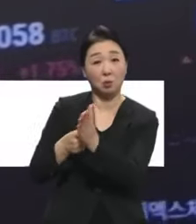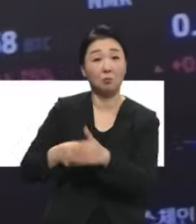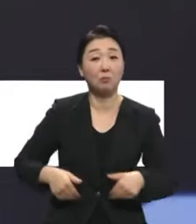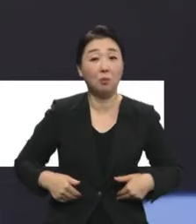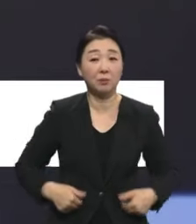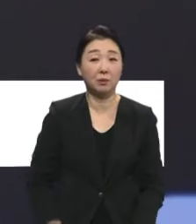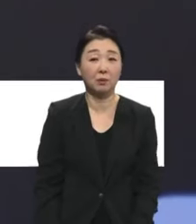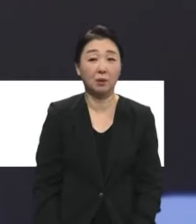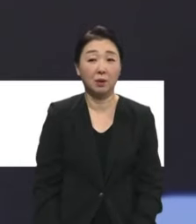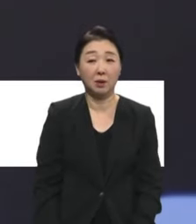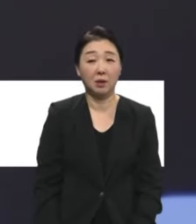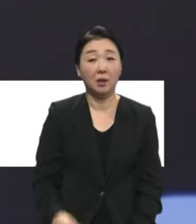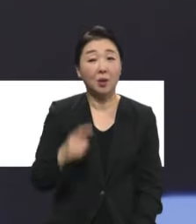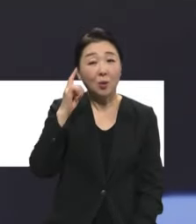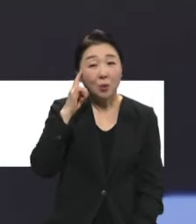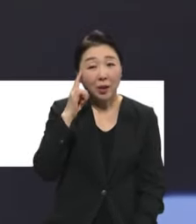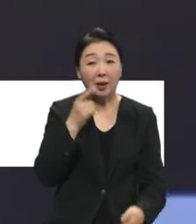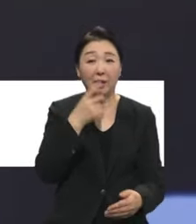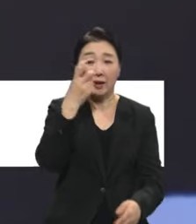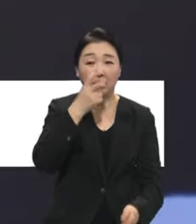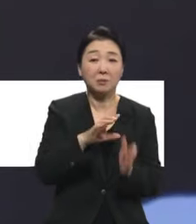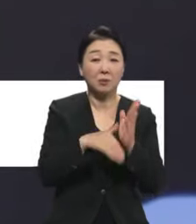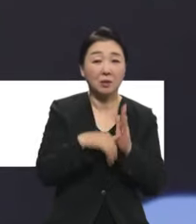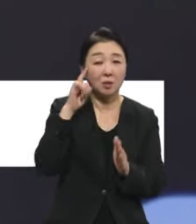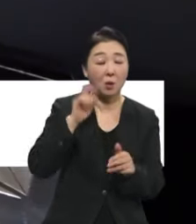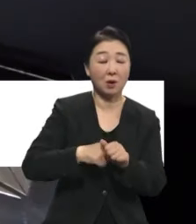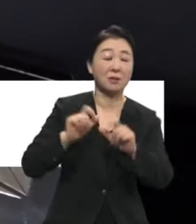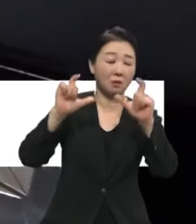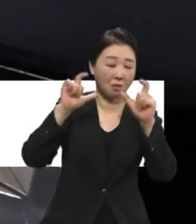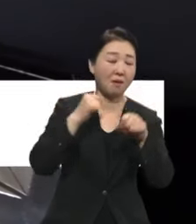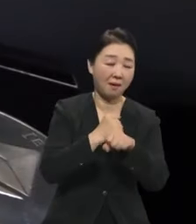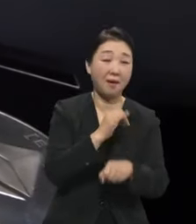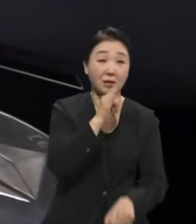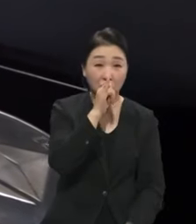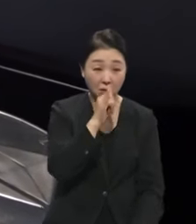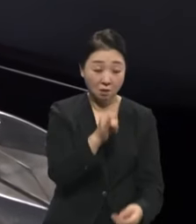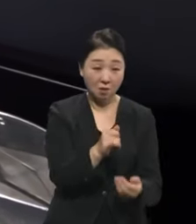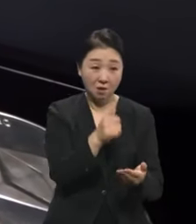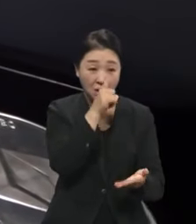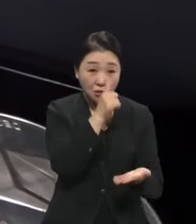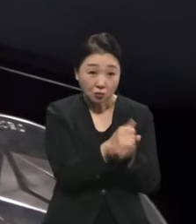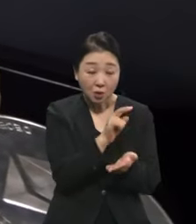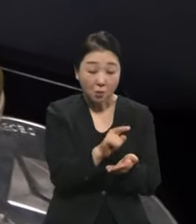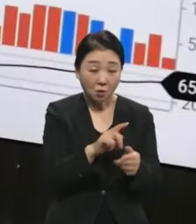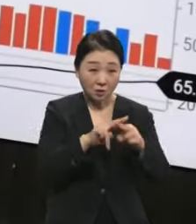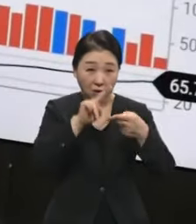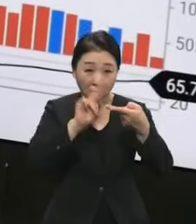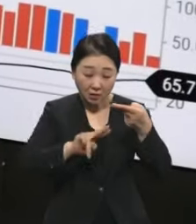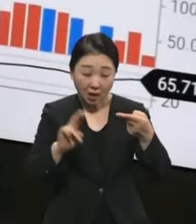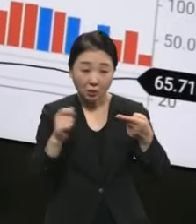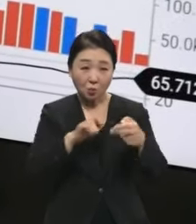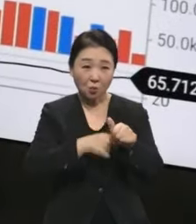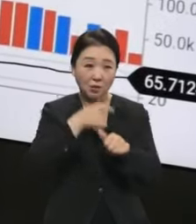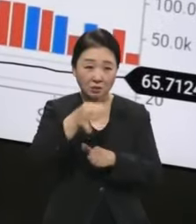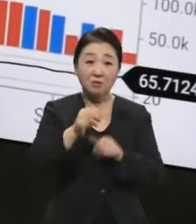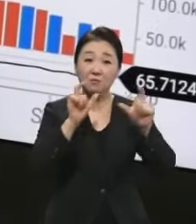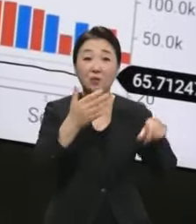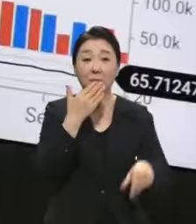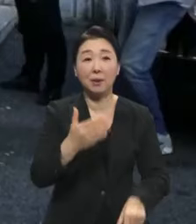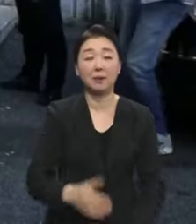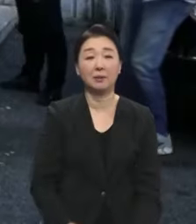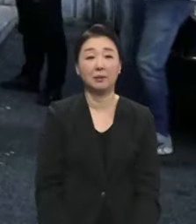못했었을 때 저희가 검사 나가서 지적 행한지 과태료 부과하는 것도 치료. 이런 범죄에 형사처벌과 과징금 부과도 가능해진